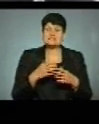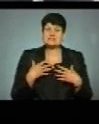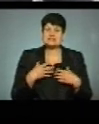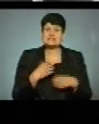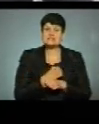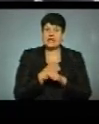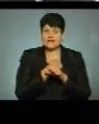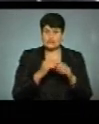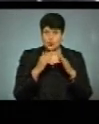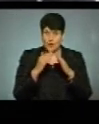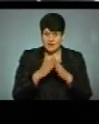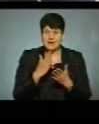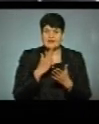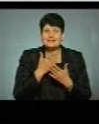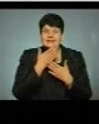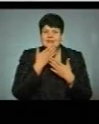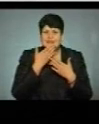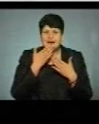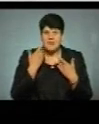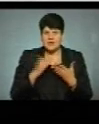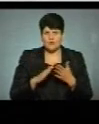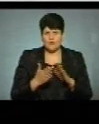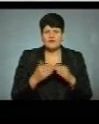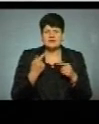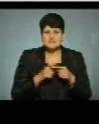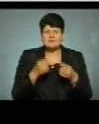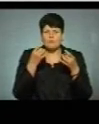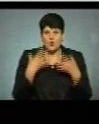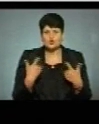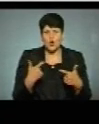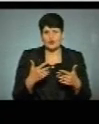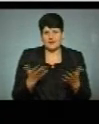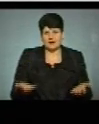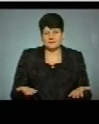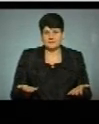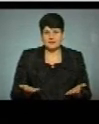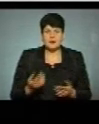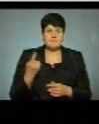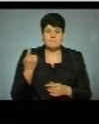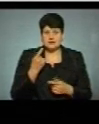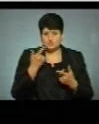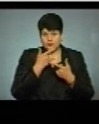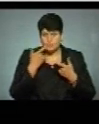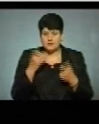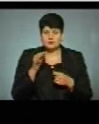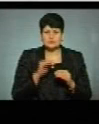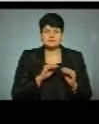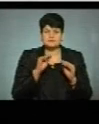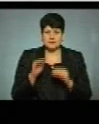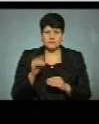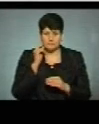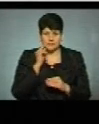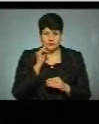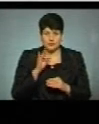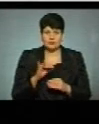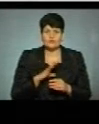умов. Ну, його можна поняти звичайним готелем. Першим засобом масової інформації, який розмістив повідомлення про те, що евакуйовані будуть перебувати на